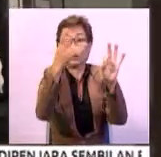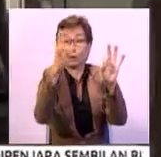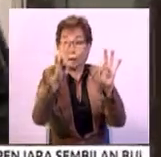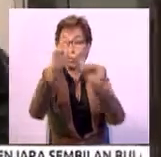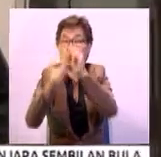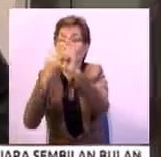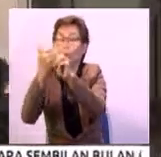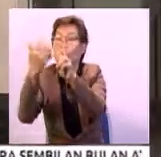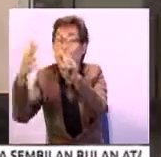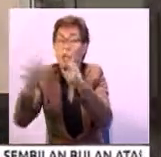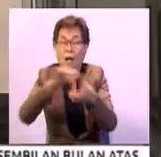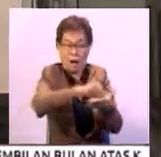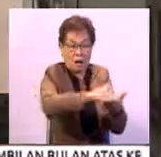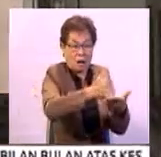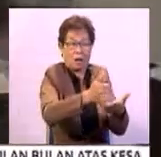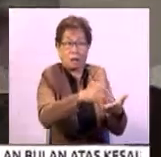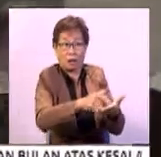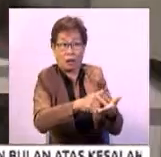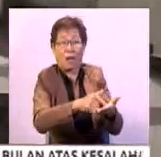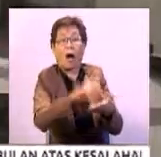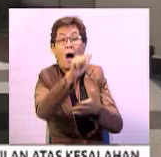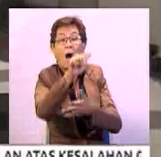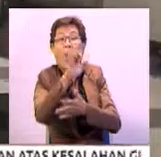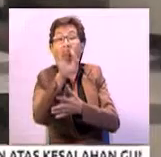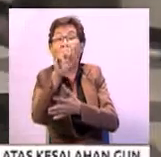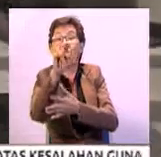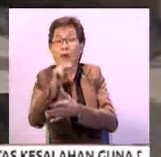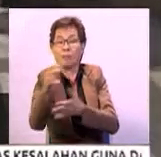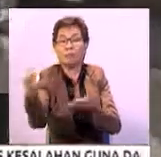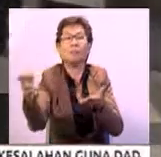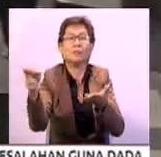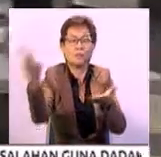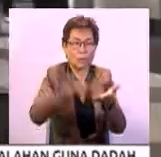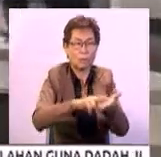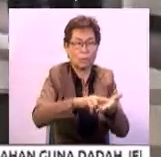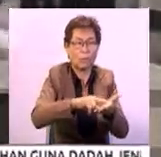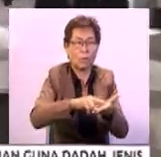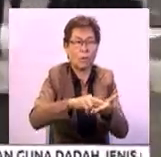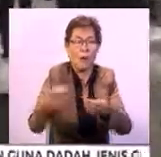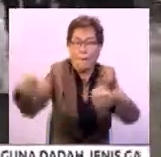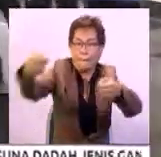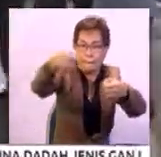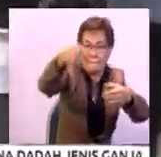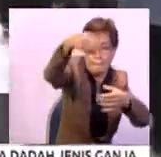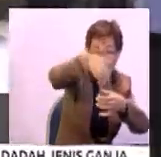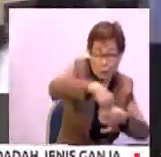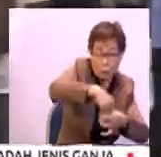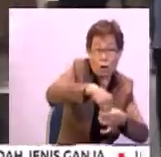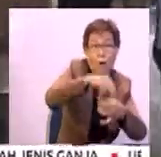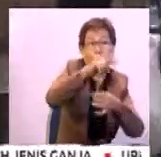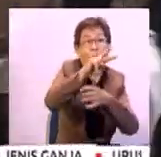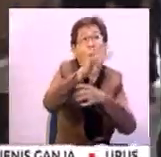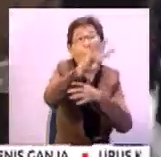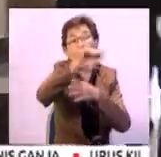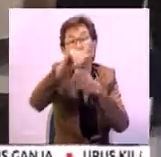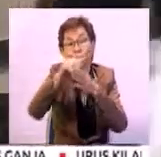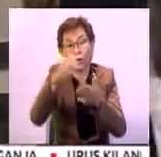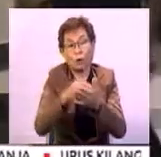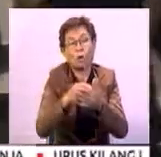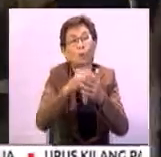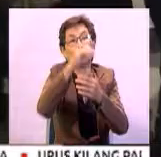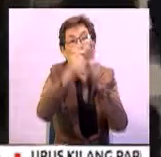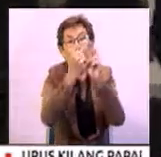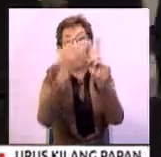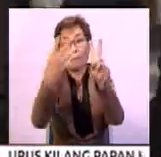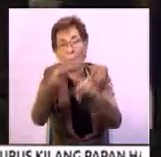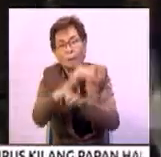2015, akaun syarikat itu di Affin Bank mencatatkan deposit RM40 juta ringgit pada 24 Disember 2014